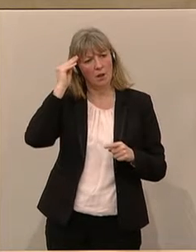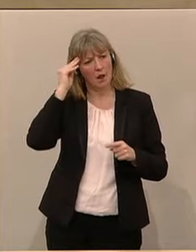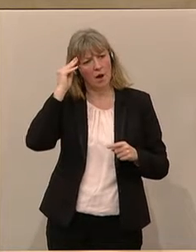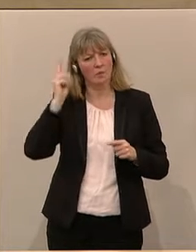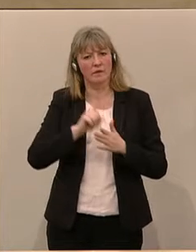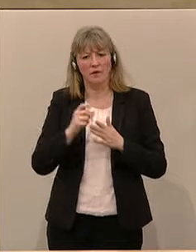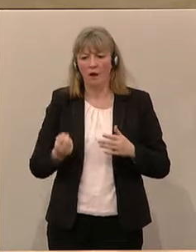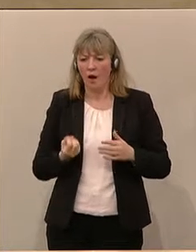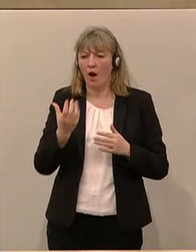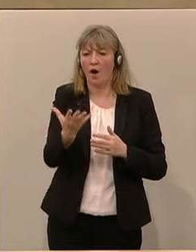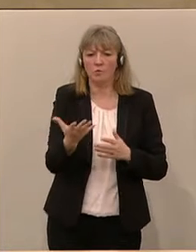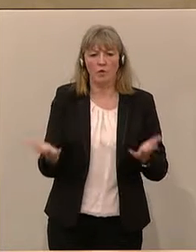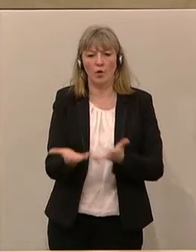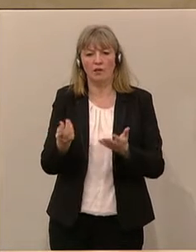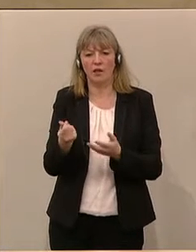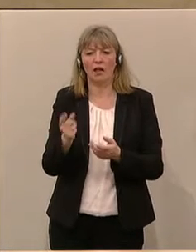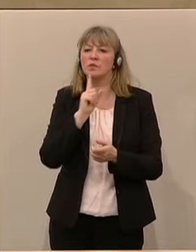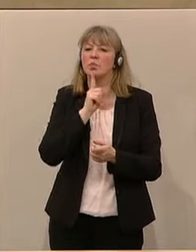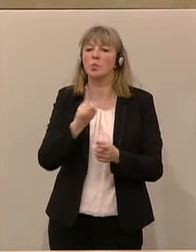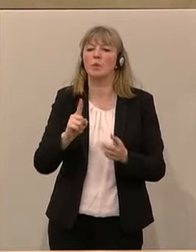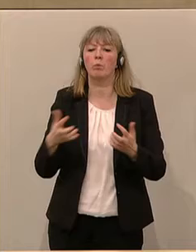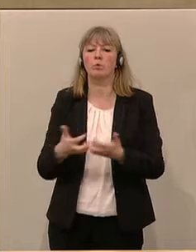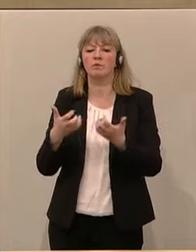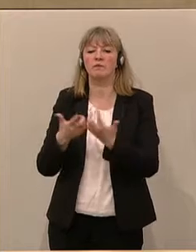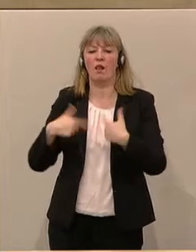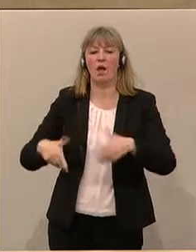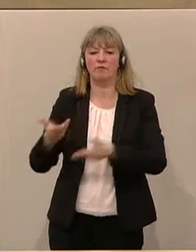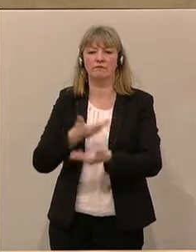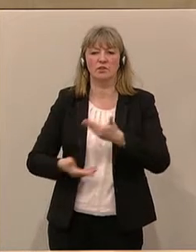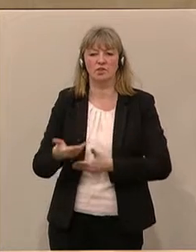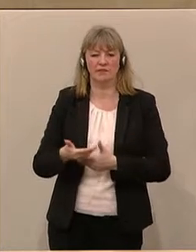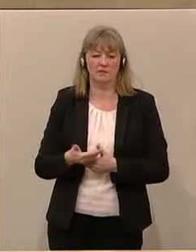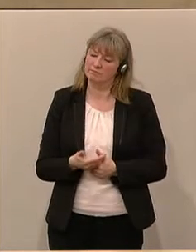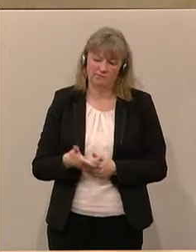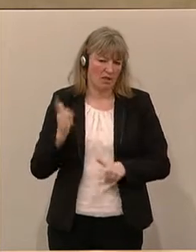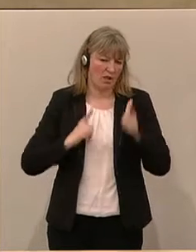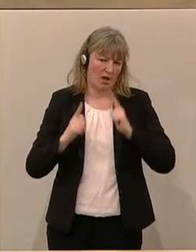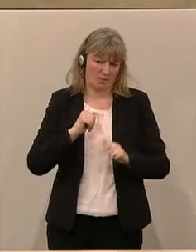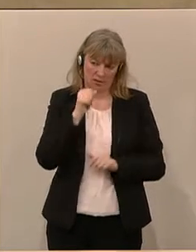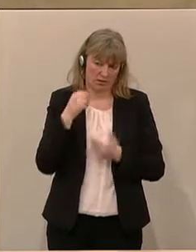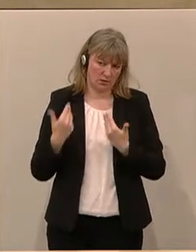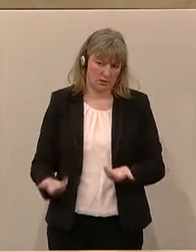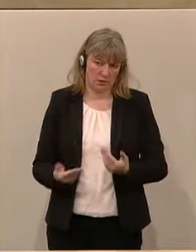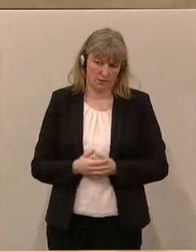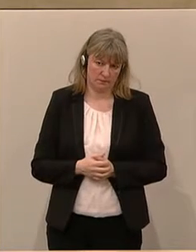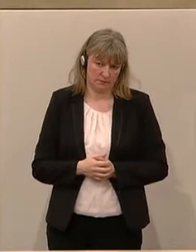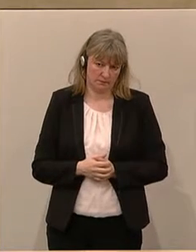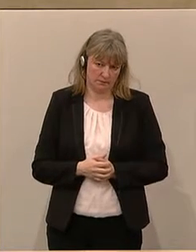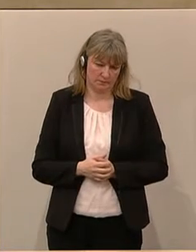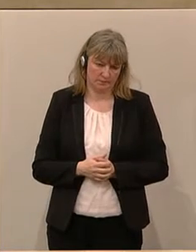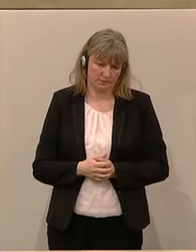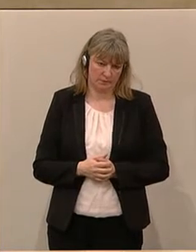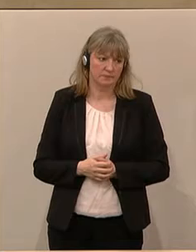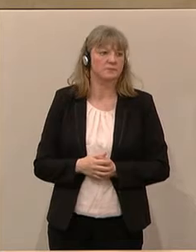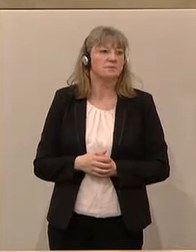der Fördergelder ist die reine Produktivität der Landwirtschaft. Das ist leider Gottes nicht so, denn letztendlich sprechen wir hier